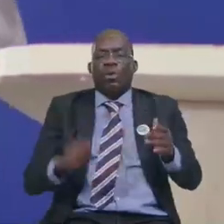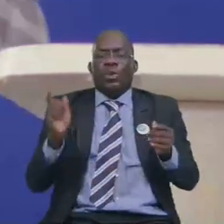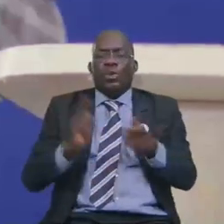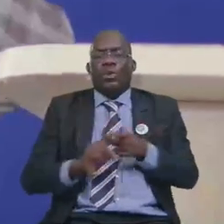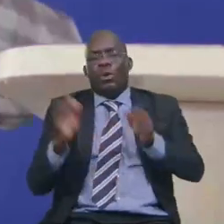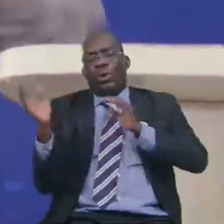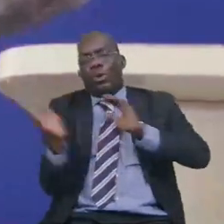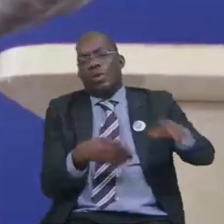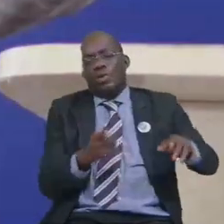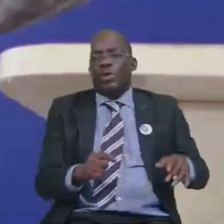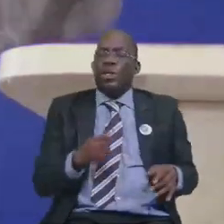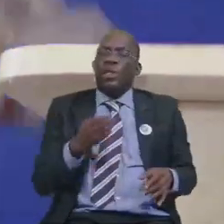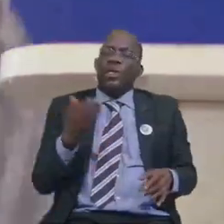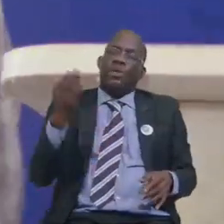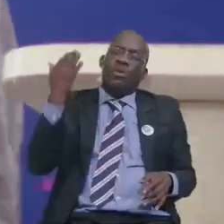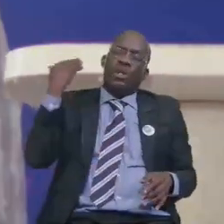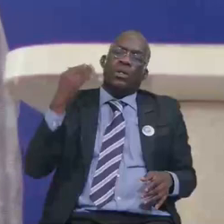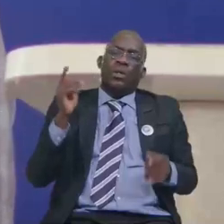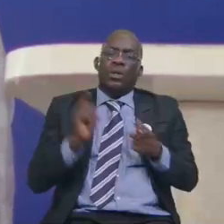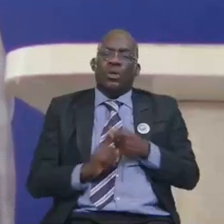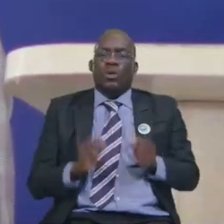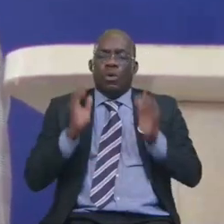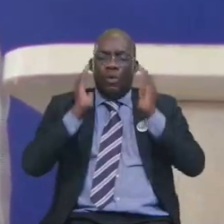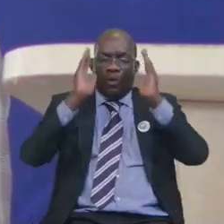à se focaliser sur l'avenir